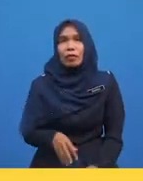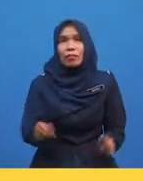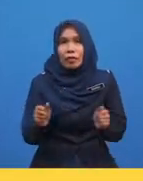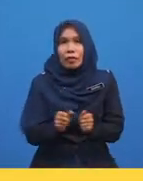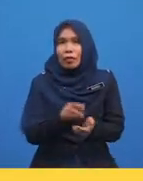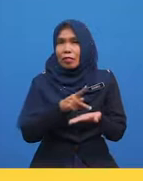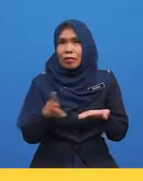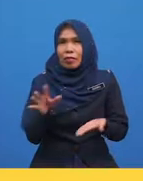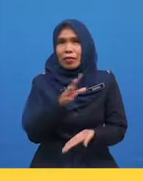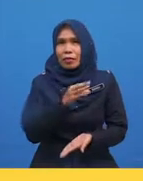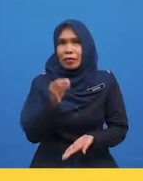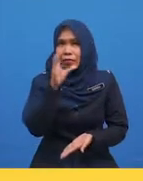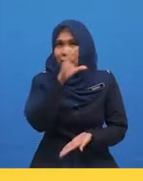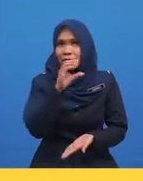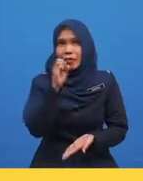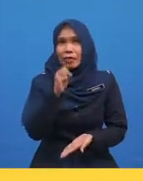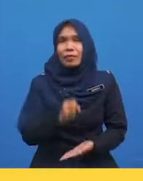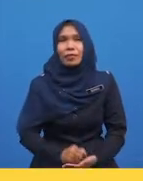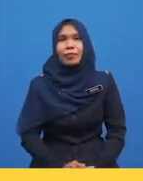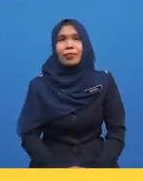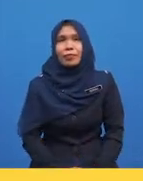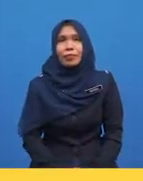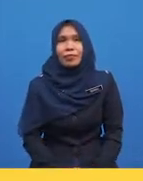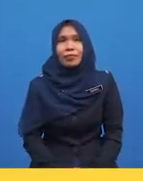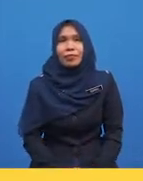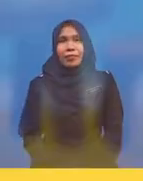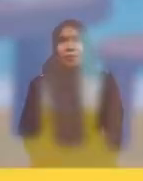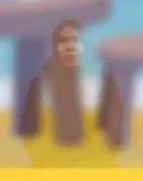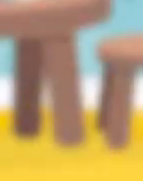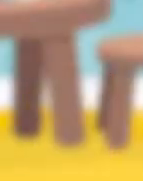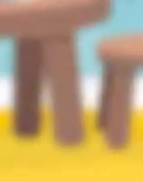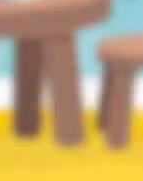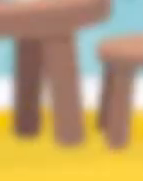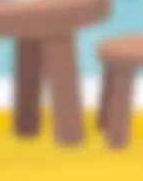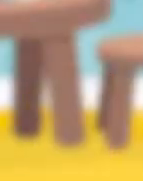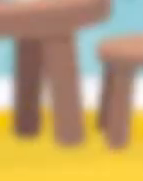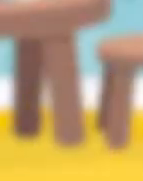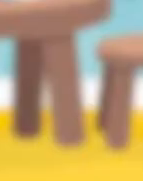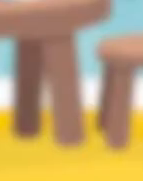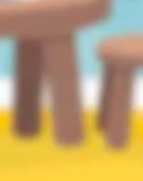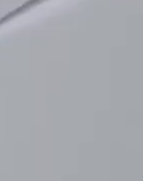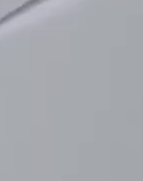dengan kemas dan cantik-cantik juga.